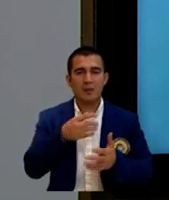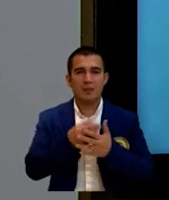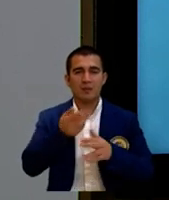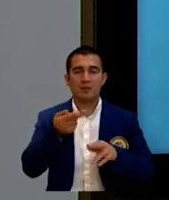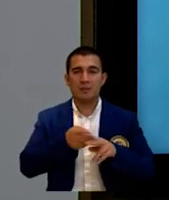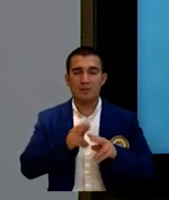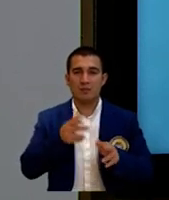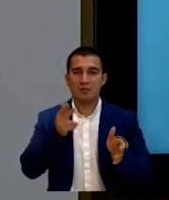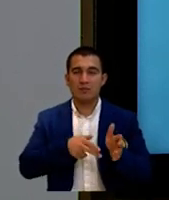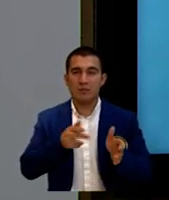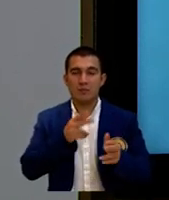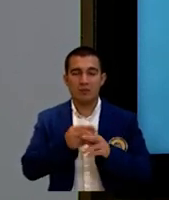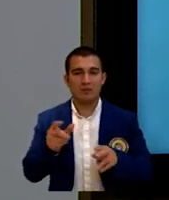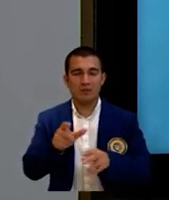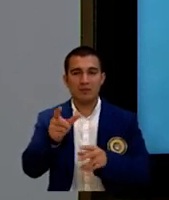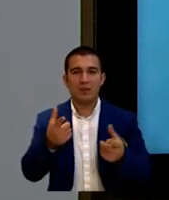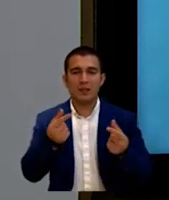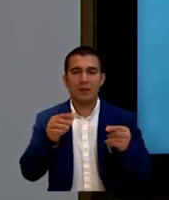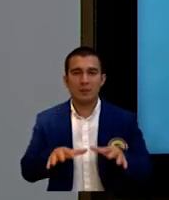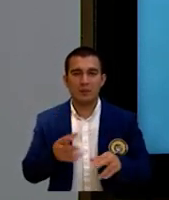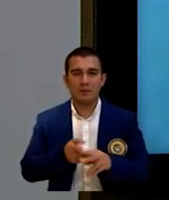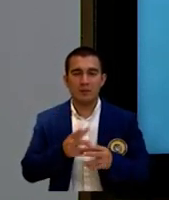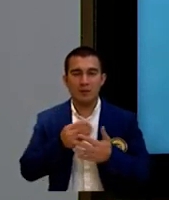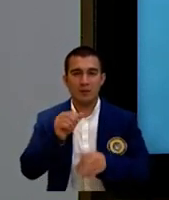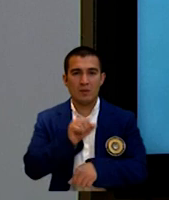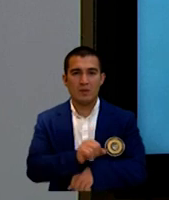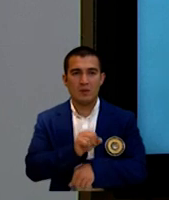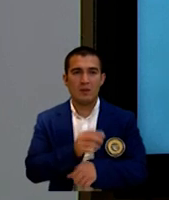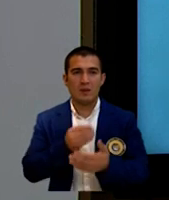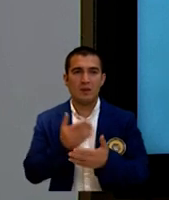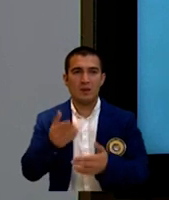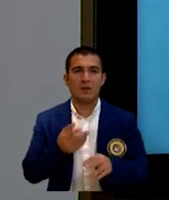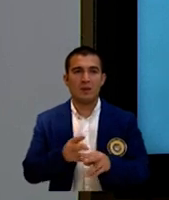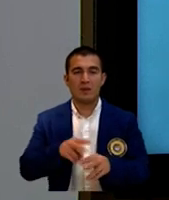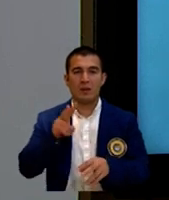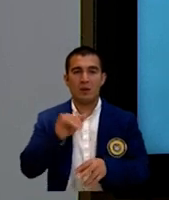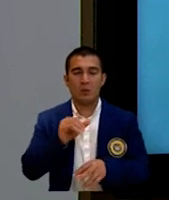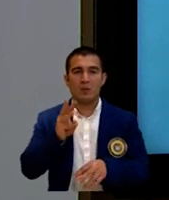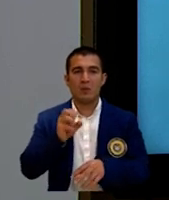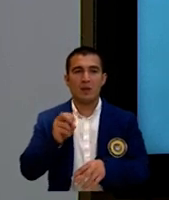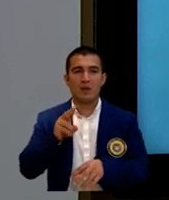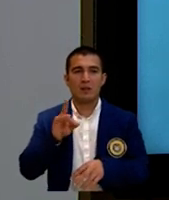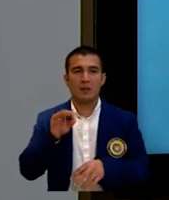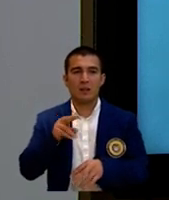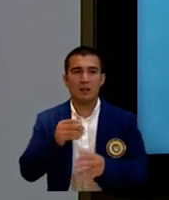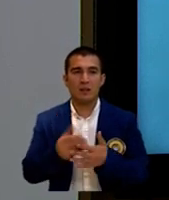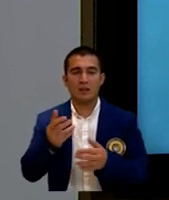yo'l qaysi davlatda ekan? Ularning bekati Lu va Madrid ekan. Uzunligi esa